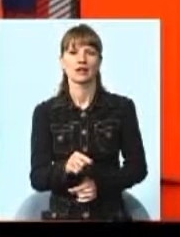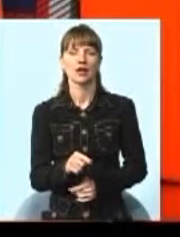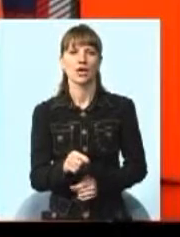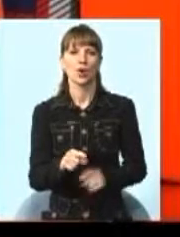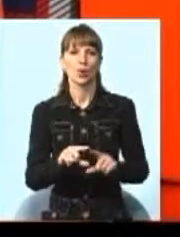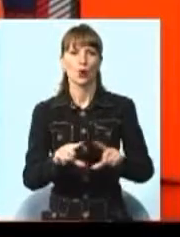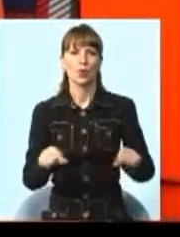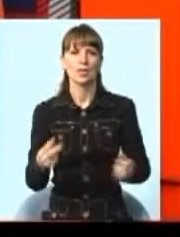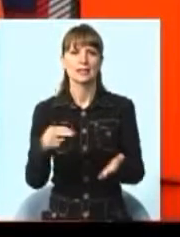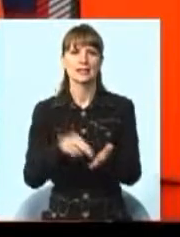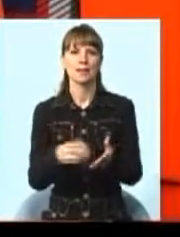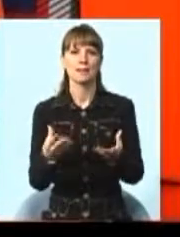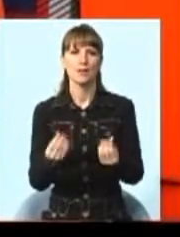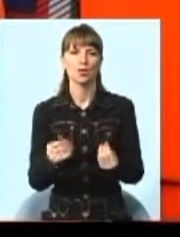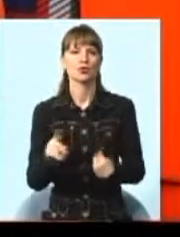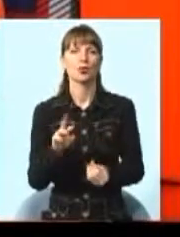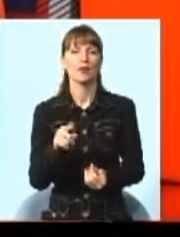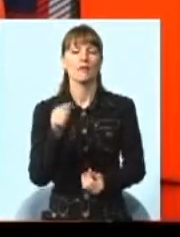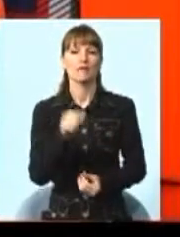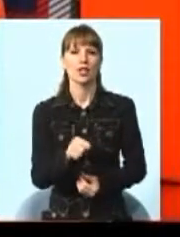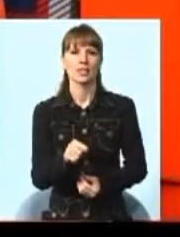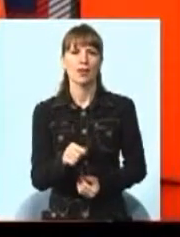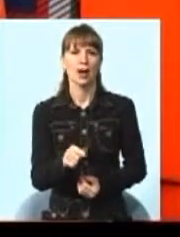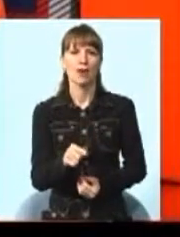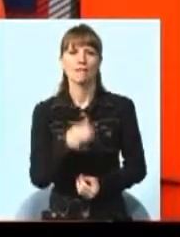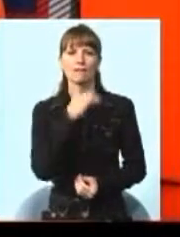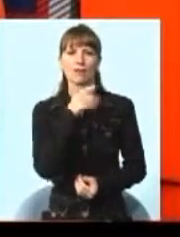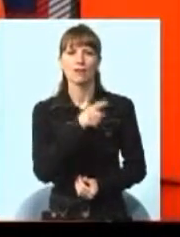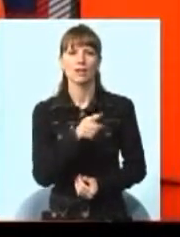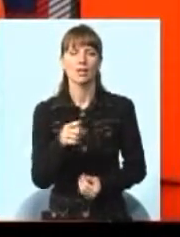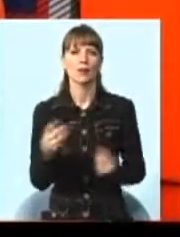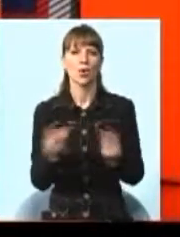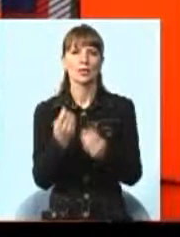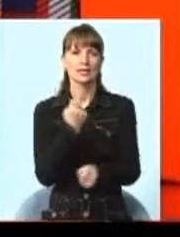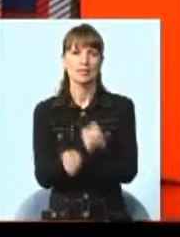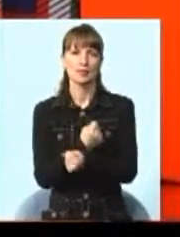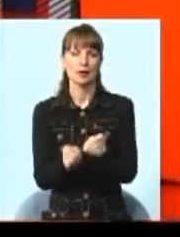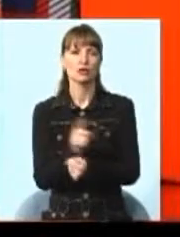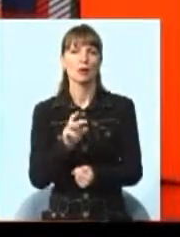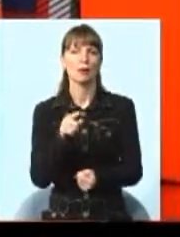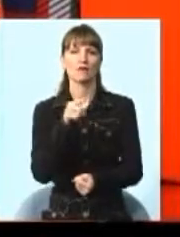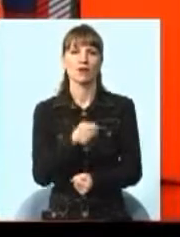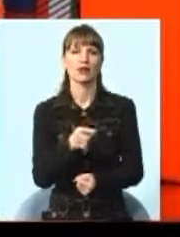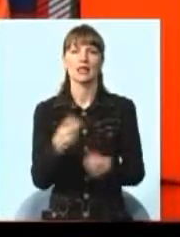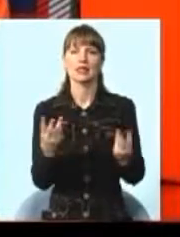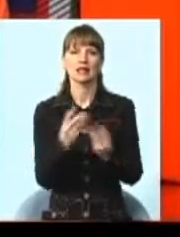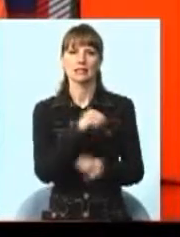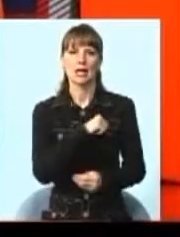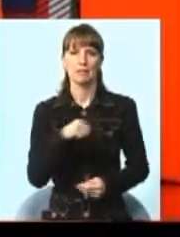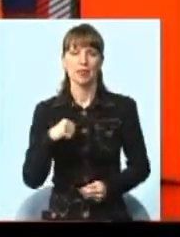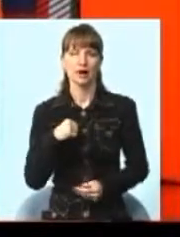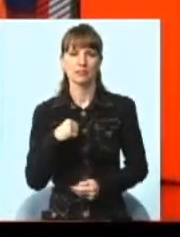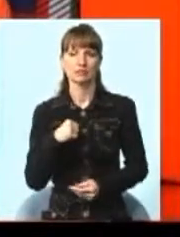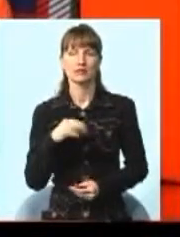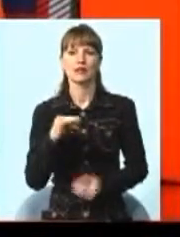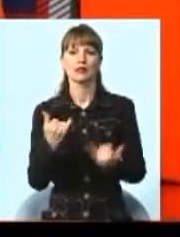купюра стала мокрою і щоб вона під час того, як горить спирт, щоб вона не згорала сама.